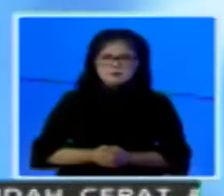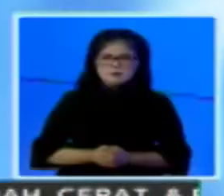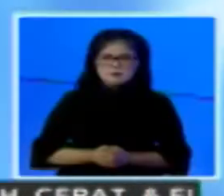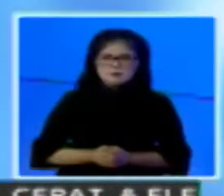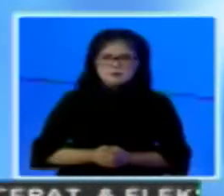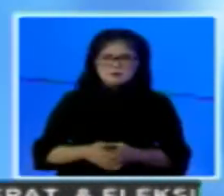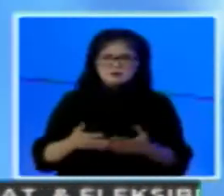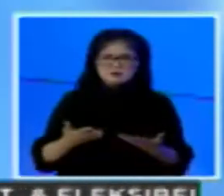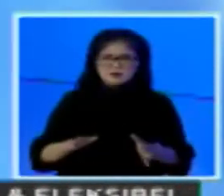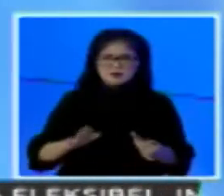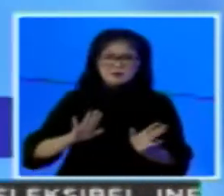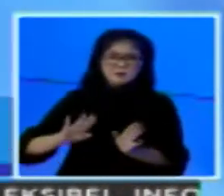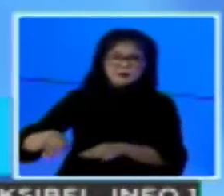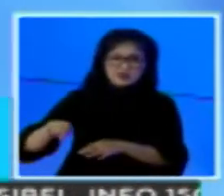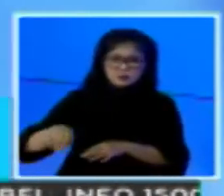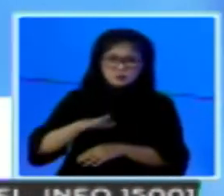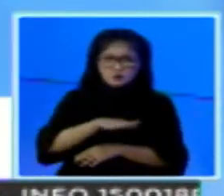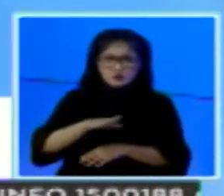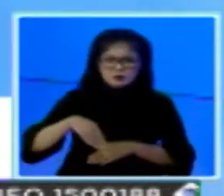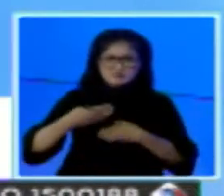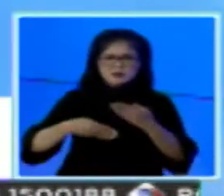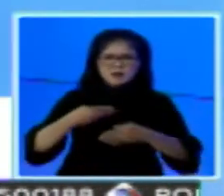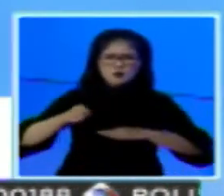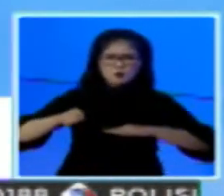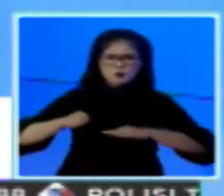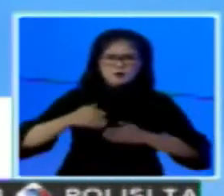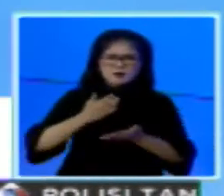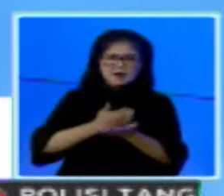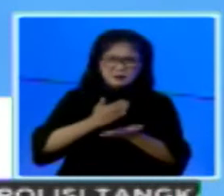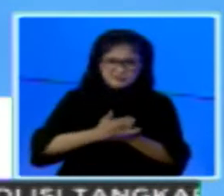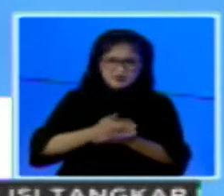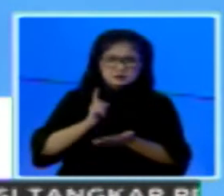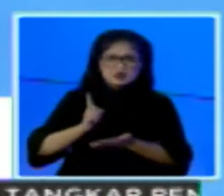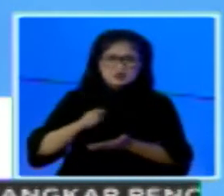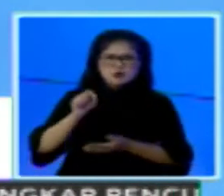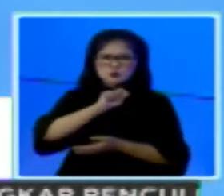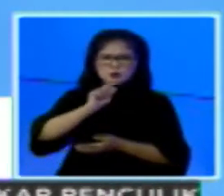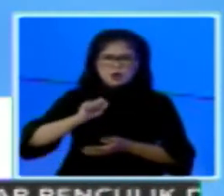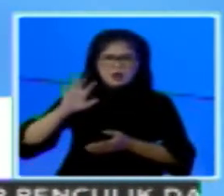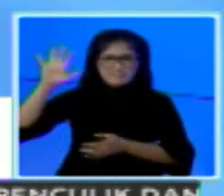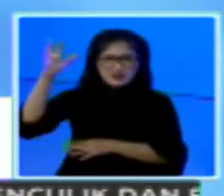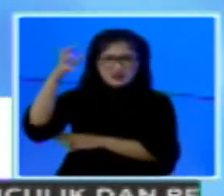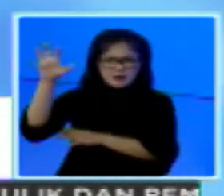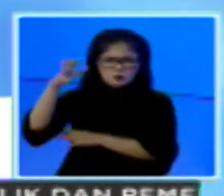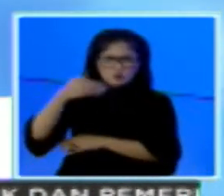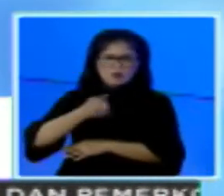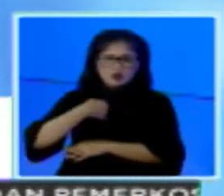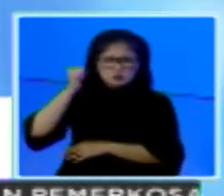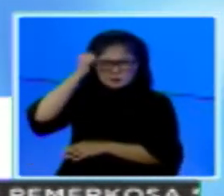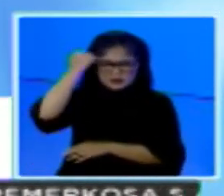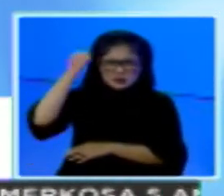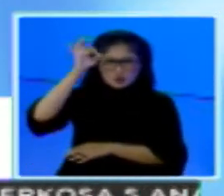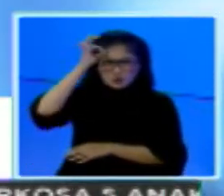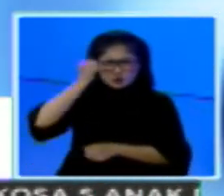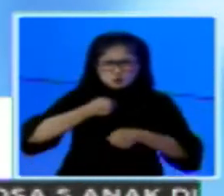Kembali bersama kami pasca insiden meninggalnya seorang siswa saat menjalani hukuman terlambat, pihak sekolah di Manado mengaku menyesal. Polisi berupaya